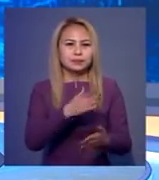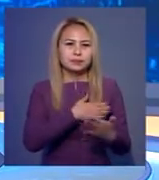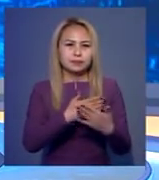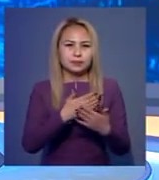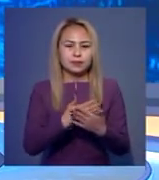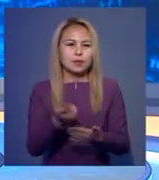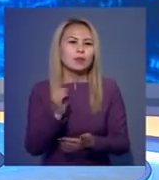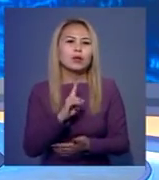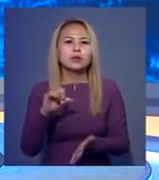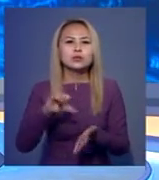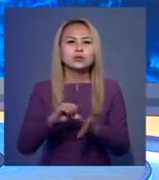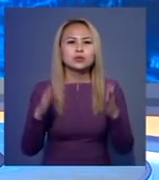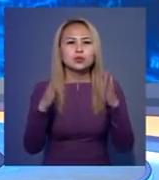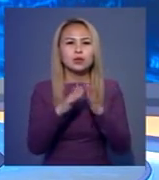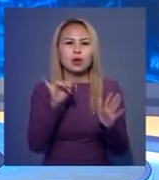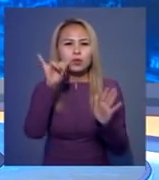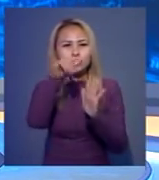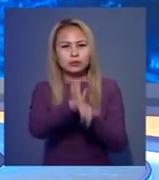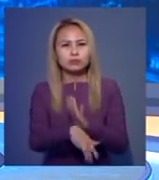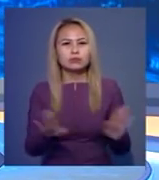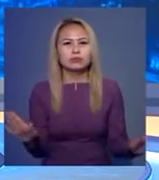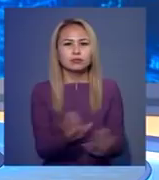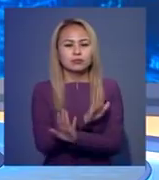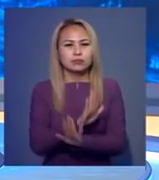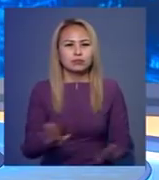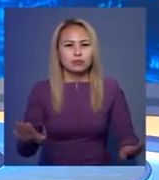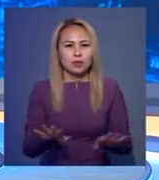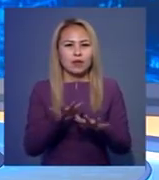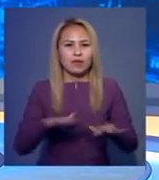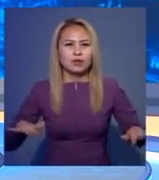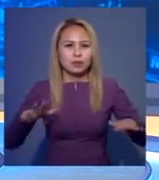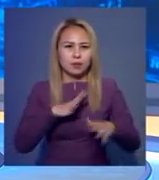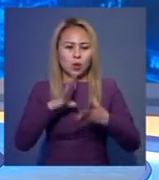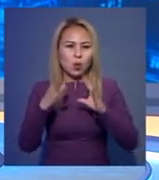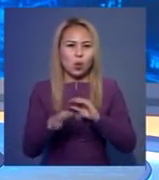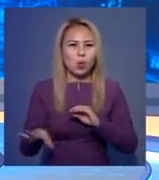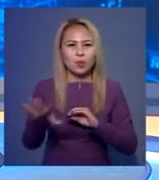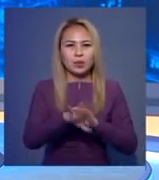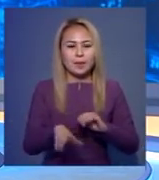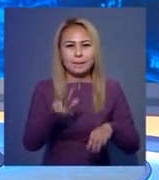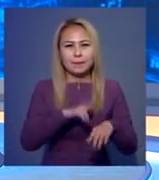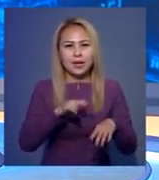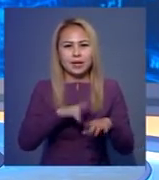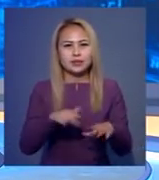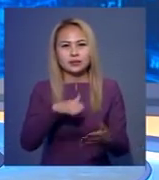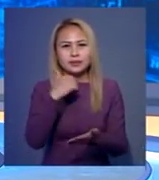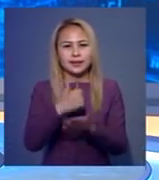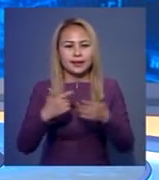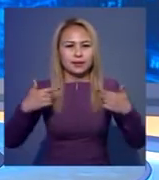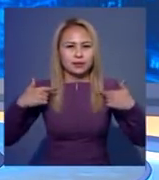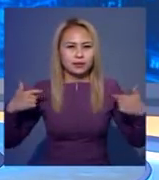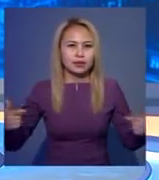акцияны қолға алды. Ардагерлер тұратын үйлердің ауласында әскери әндер шырқалды. Ал облыстық полиция департаментінің